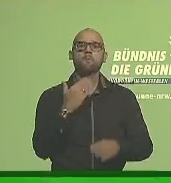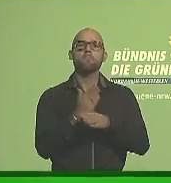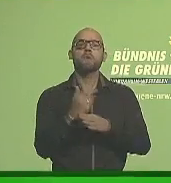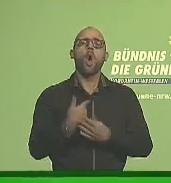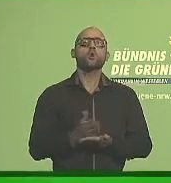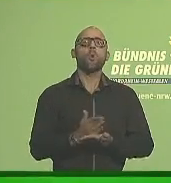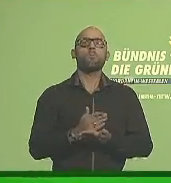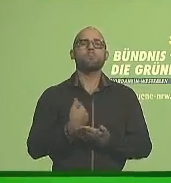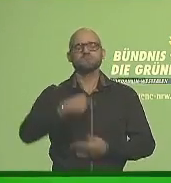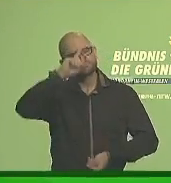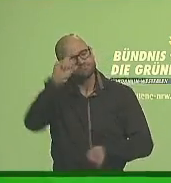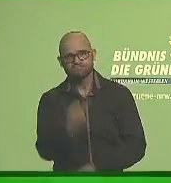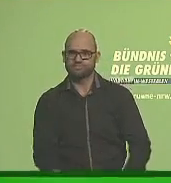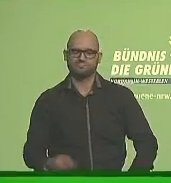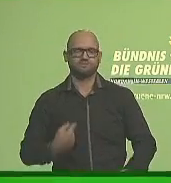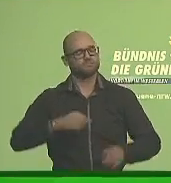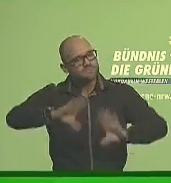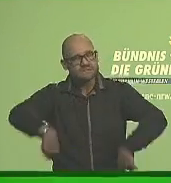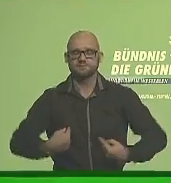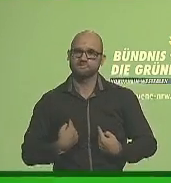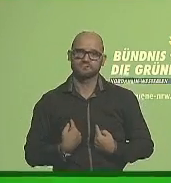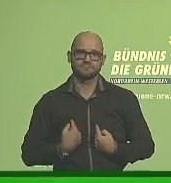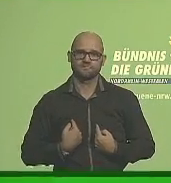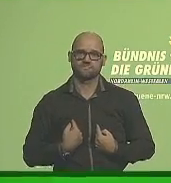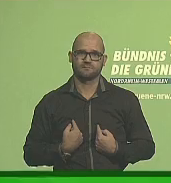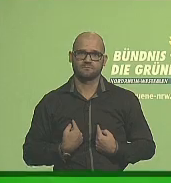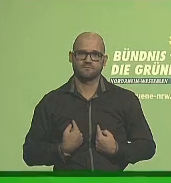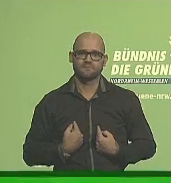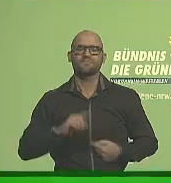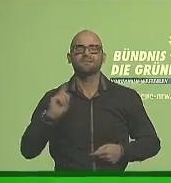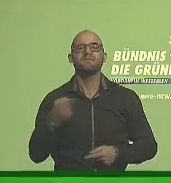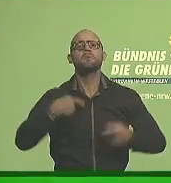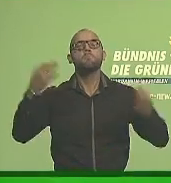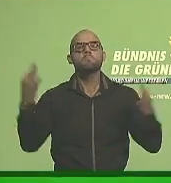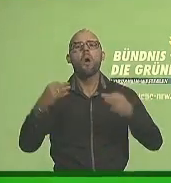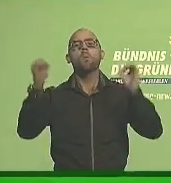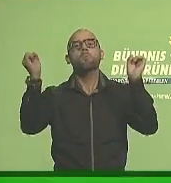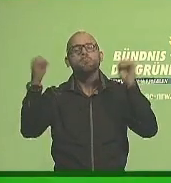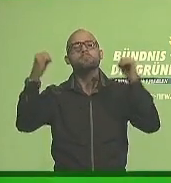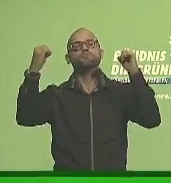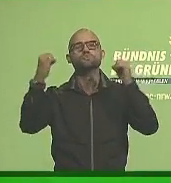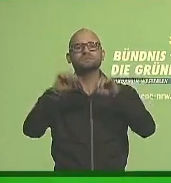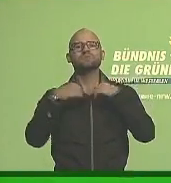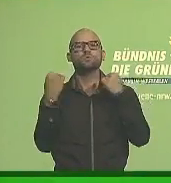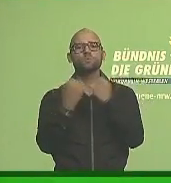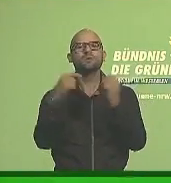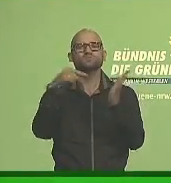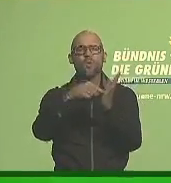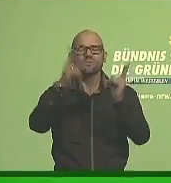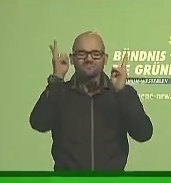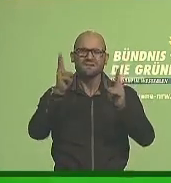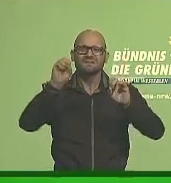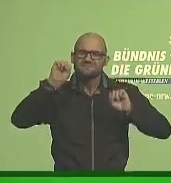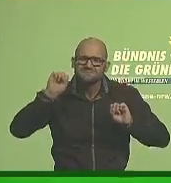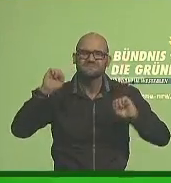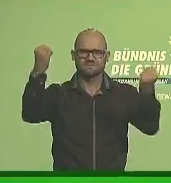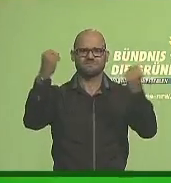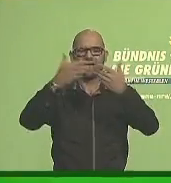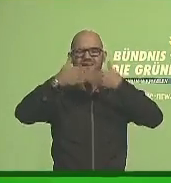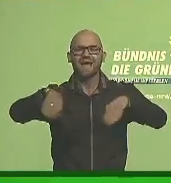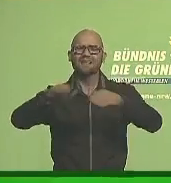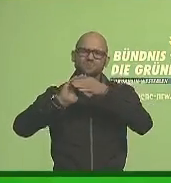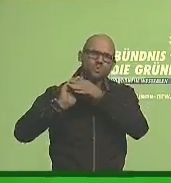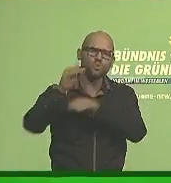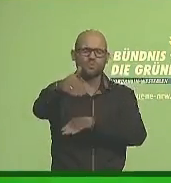lässt. Liebe Grüne, ich komme zum Ende. Wir brauchen eine Beschlusslage, die schlicht und einfach ambitioniert ist. Und dafür lasst uns